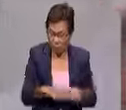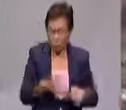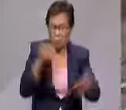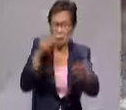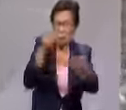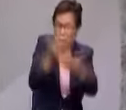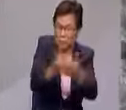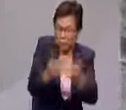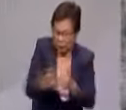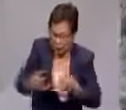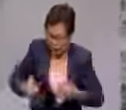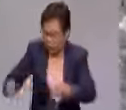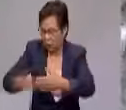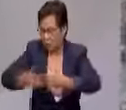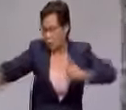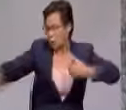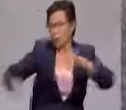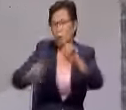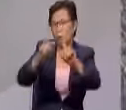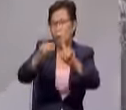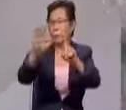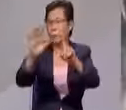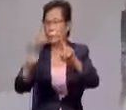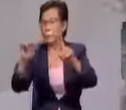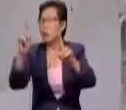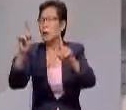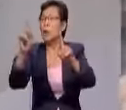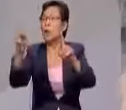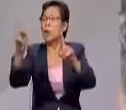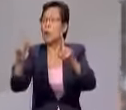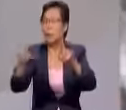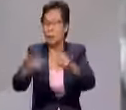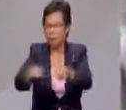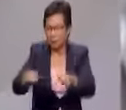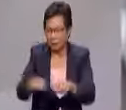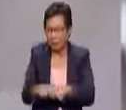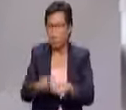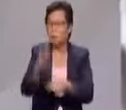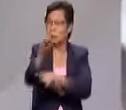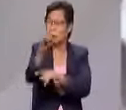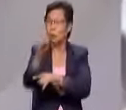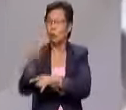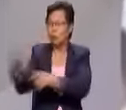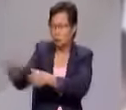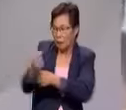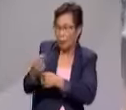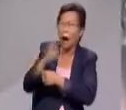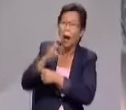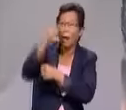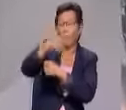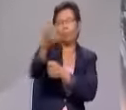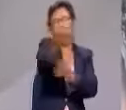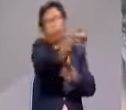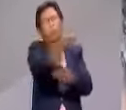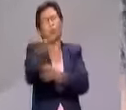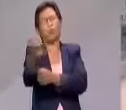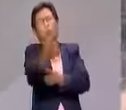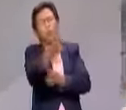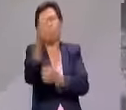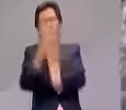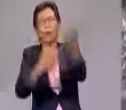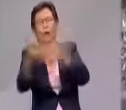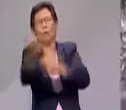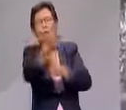terdekat dengan jarak 1.5 km dijadikan sebagai salah satu sumber air untuk memadamkan